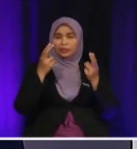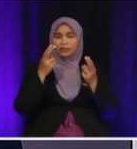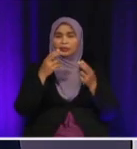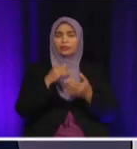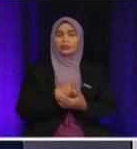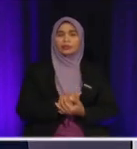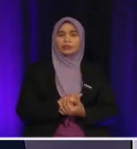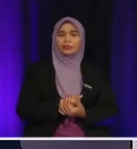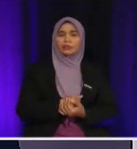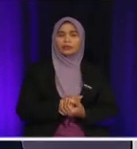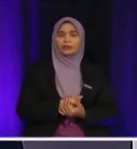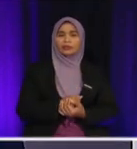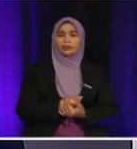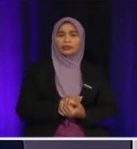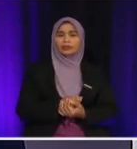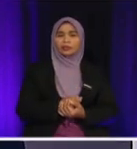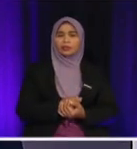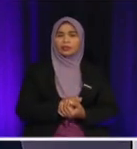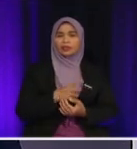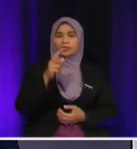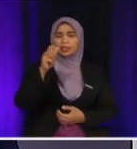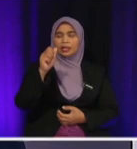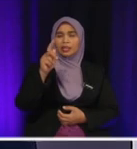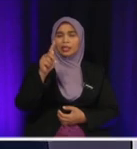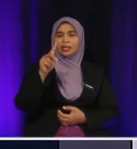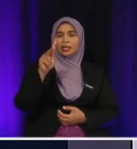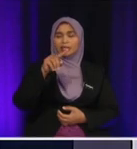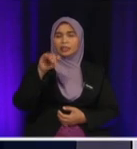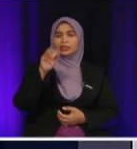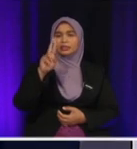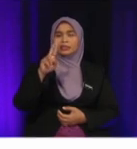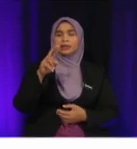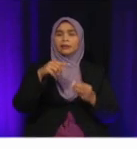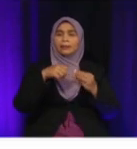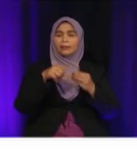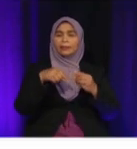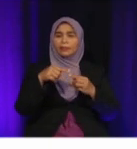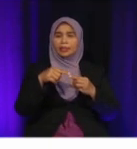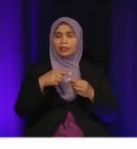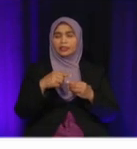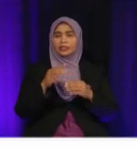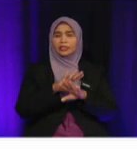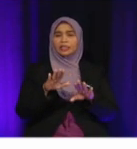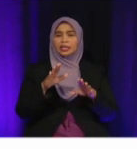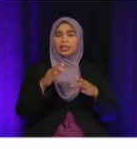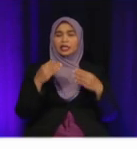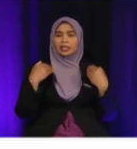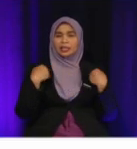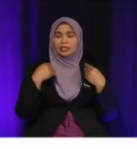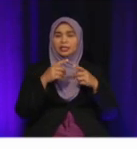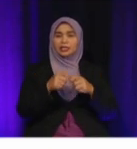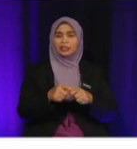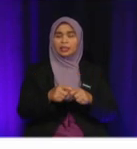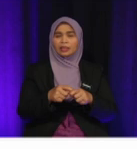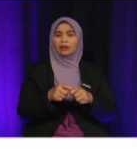itulah balasan yang sama. Takzir ialah apabila tidak terdapat atau tidak ditetapkan